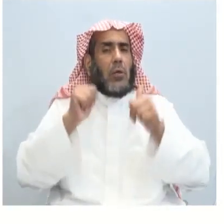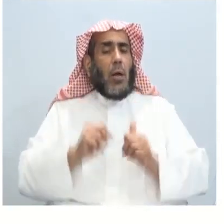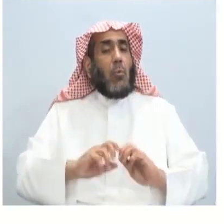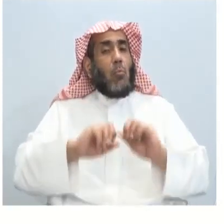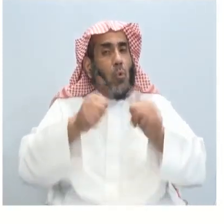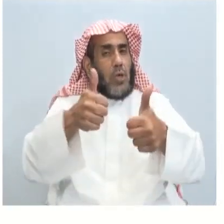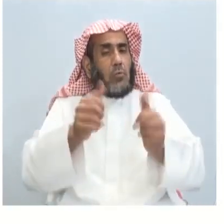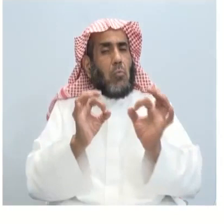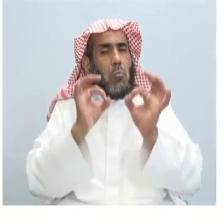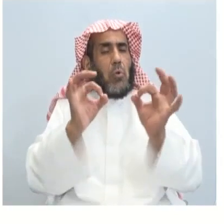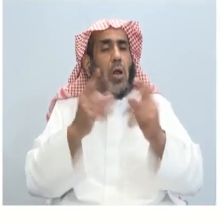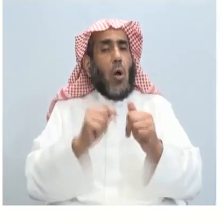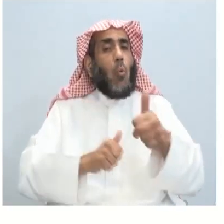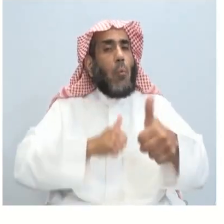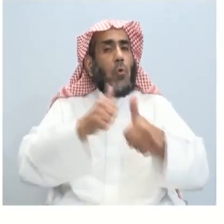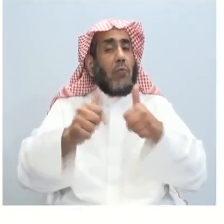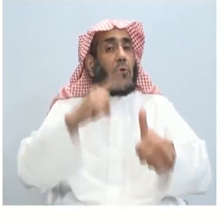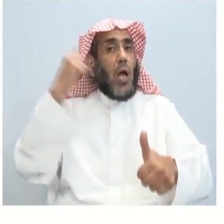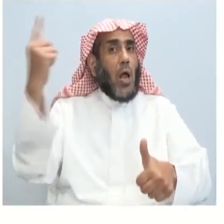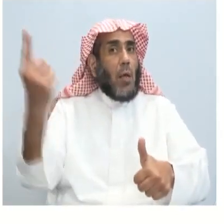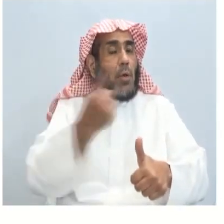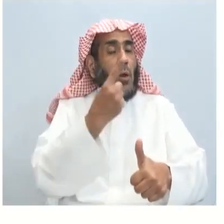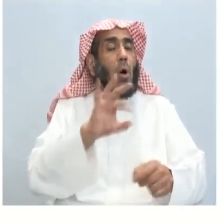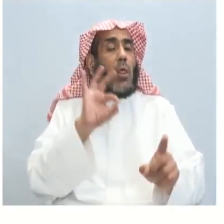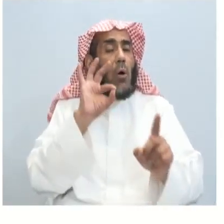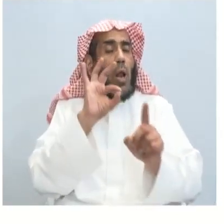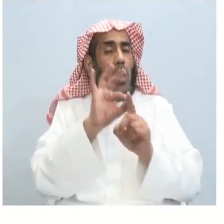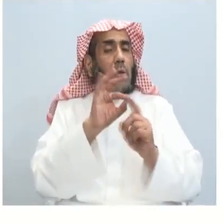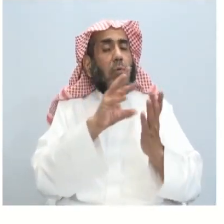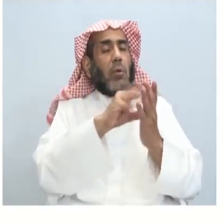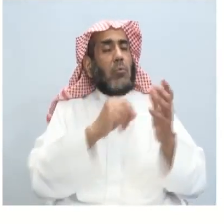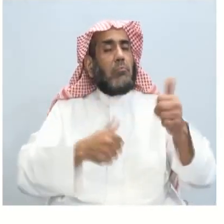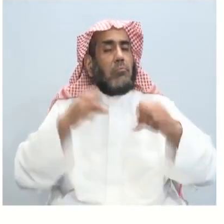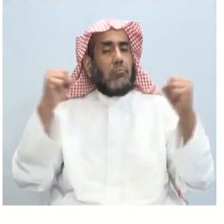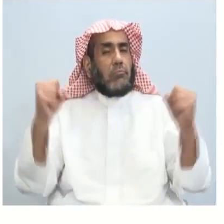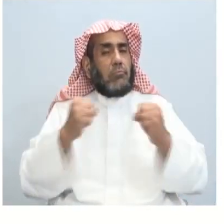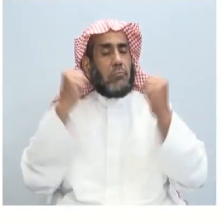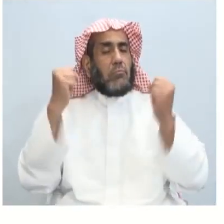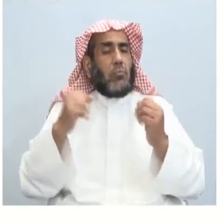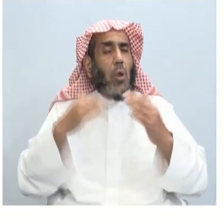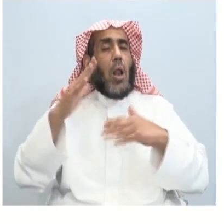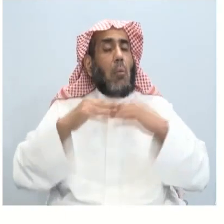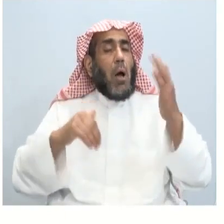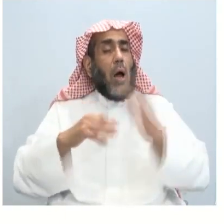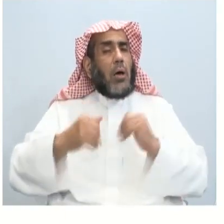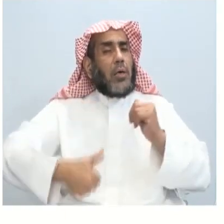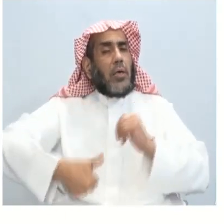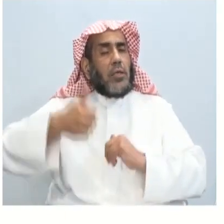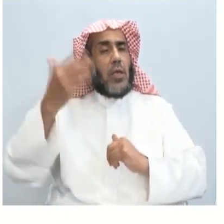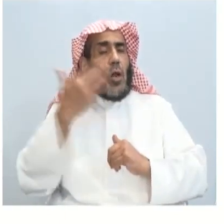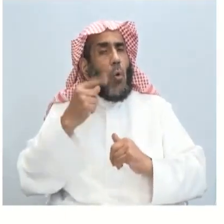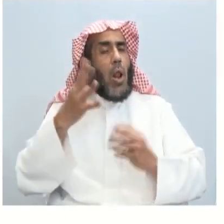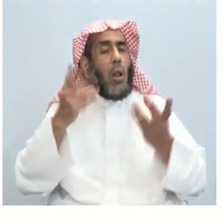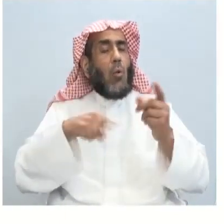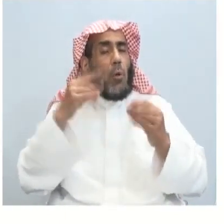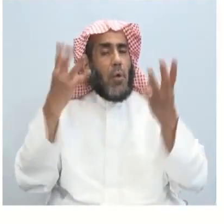للحياه ومنافس عالميه وهذا هو الهدف في نموذج اختبار تتدرب في هذا النموذج وتنمي فيه المهارات القرائيه وكذلك المعرفيه